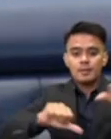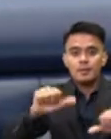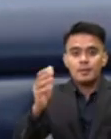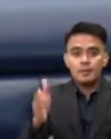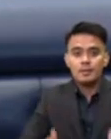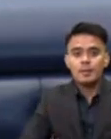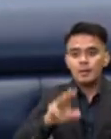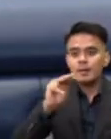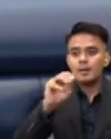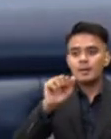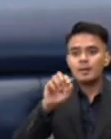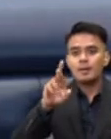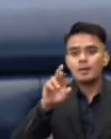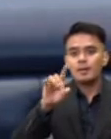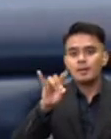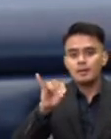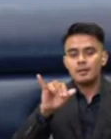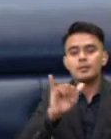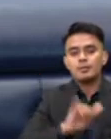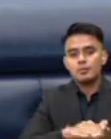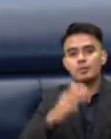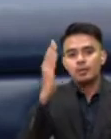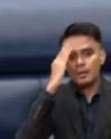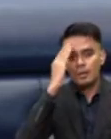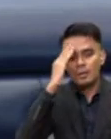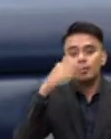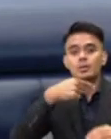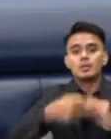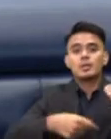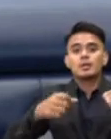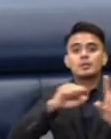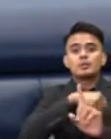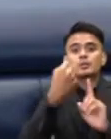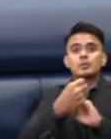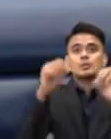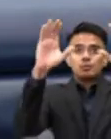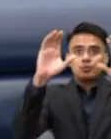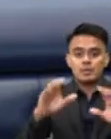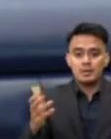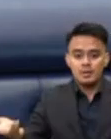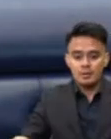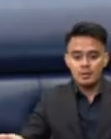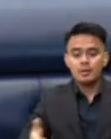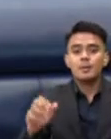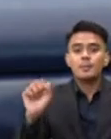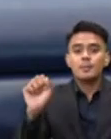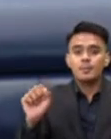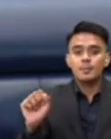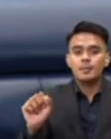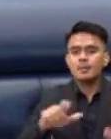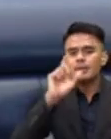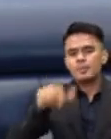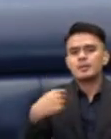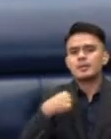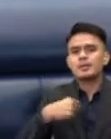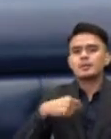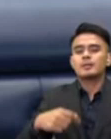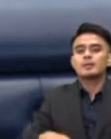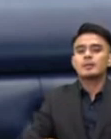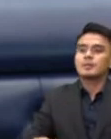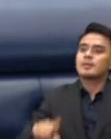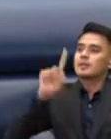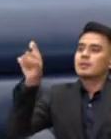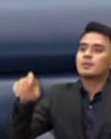Mardi itu lebih mengetahui tentang cuaca yang ada di sini dan dapat menghasilkan tak perlulah kita nak pergi kultan dengan orang la